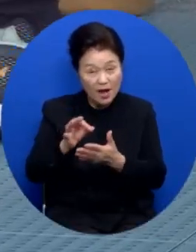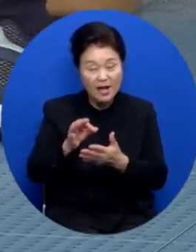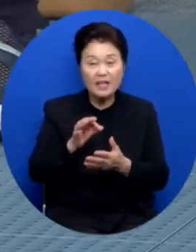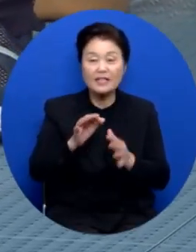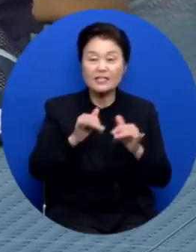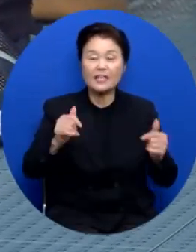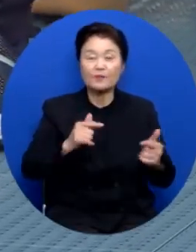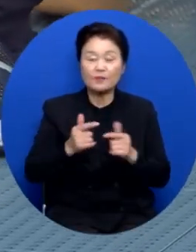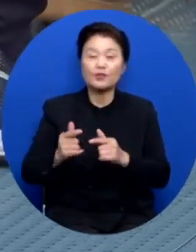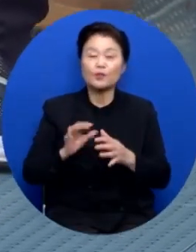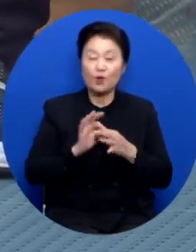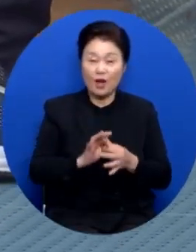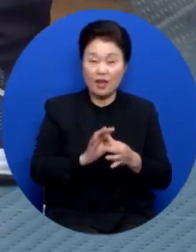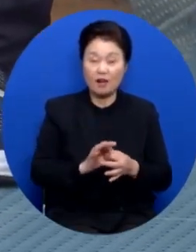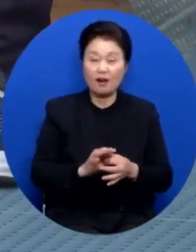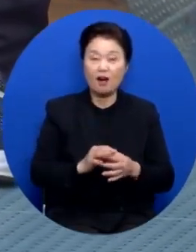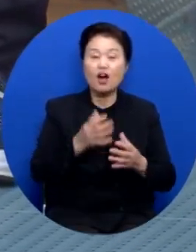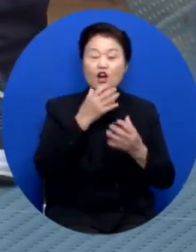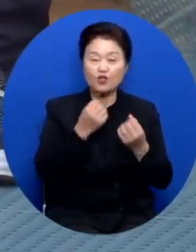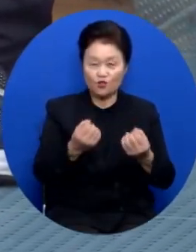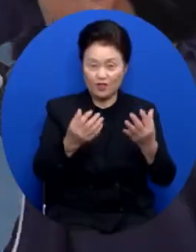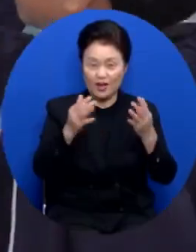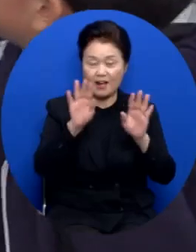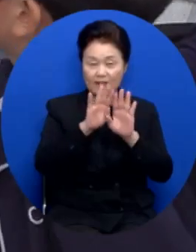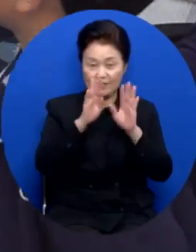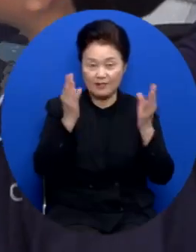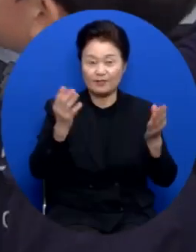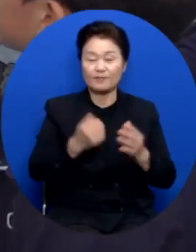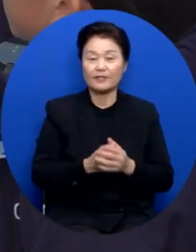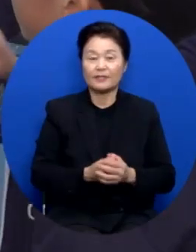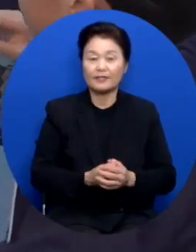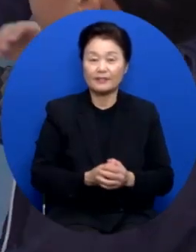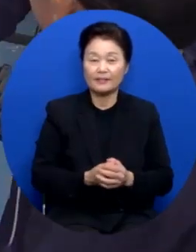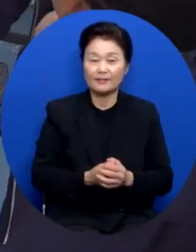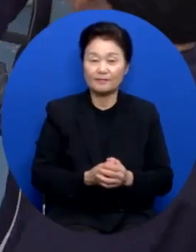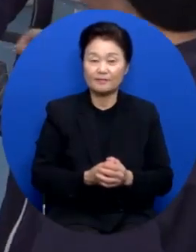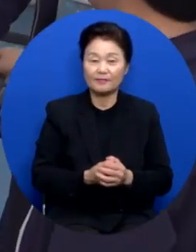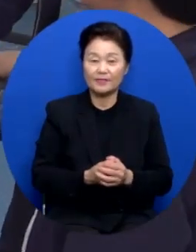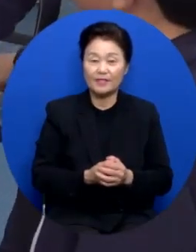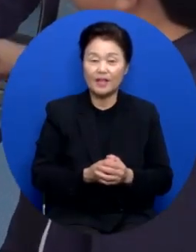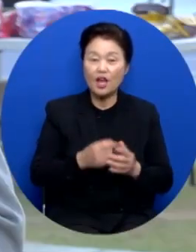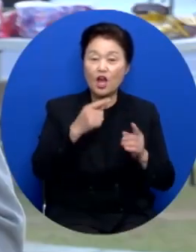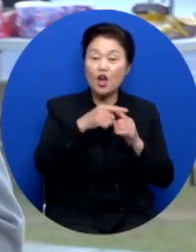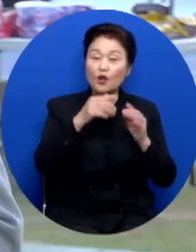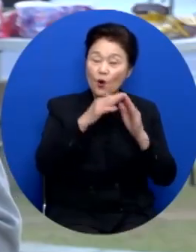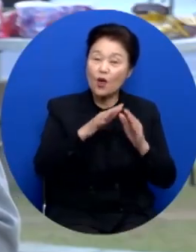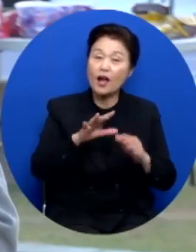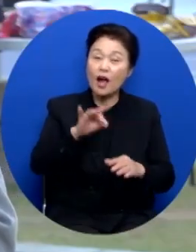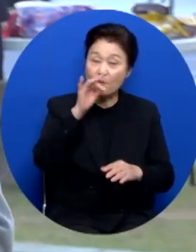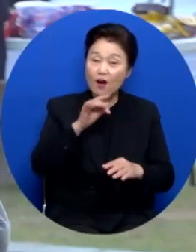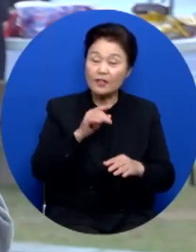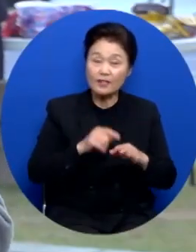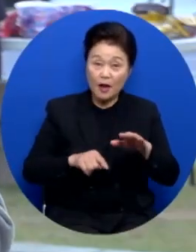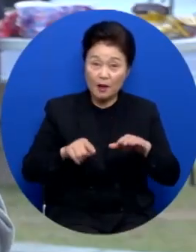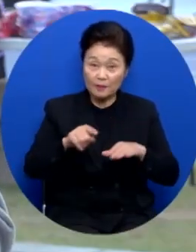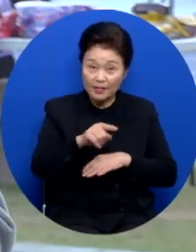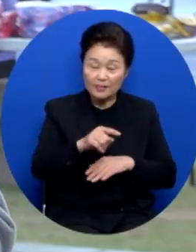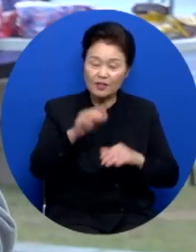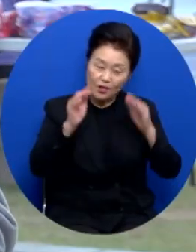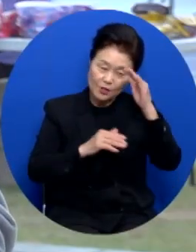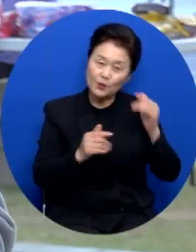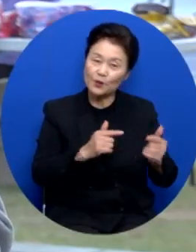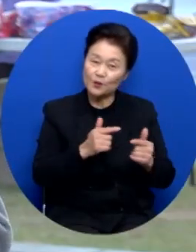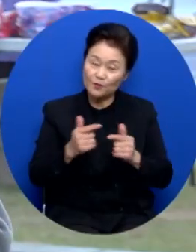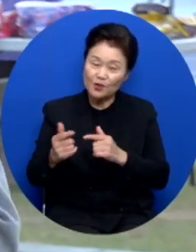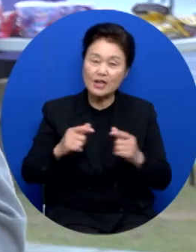성도들의 자발적인 후원과 협력으로 마련됐습니다. 그럼 우리 교회가 먼저 나서서 먼저 우리의 성도님들과